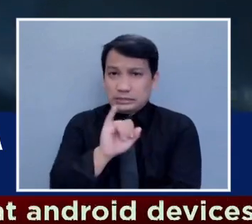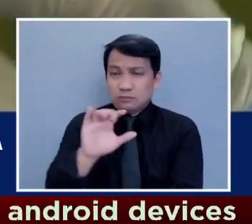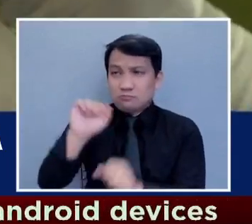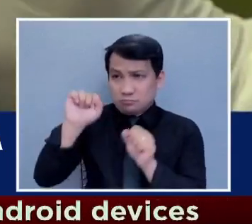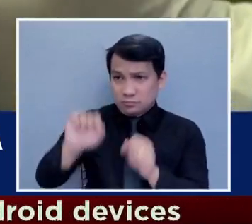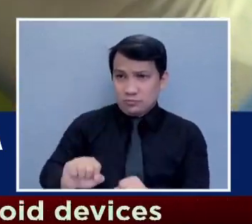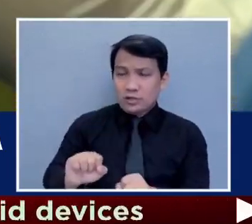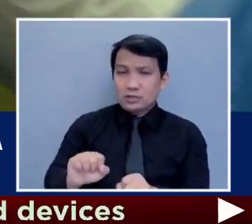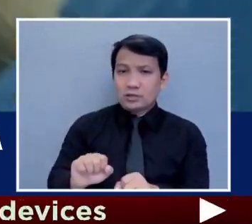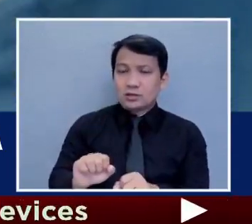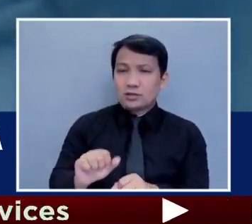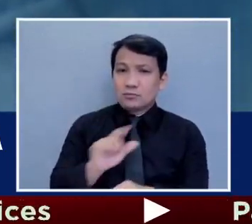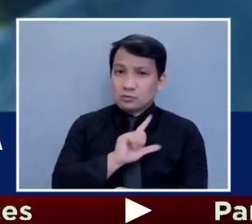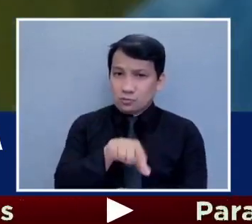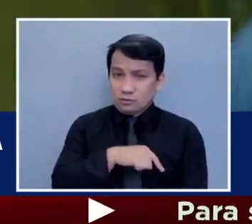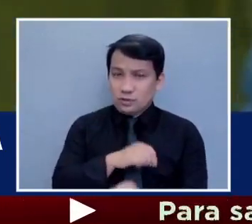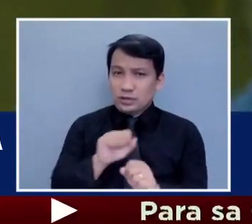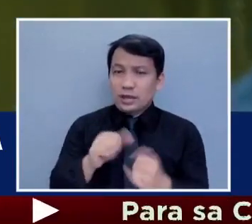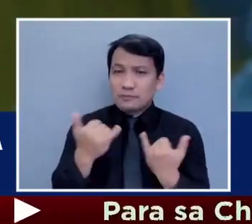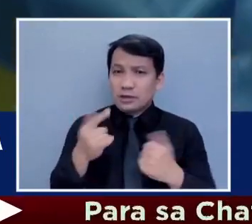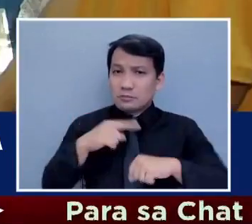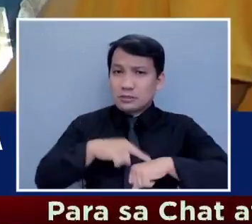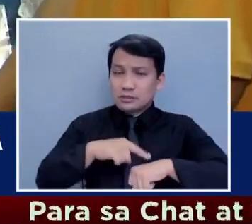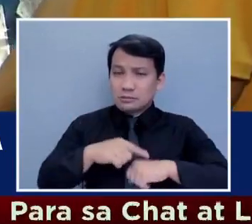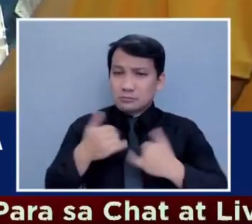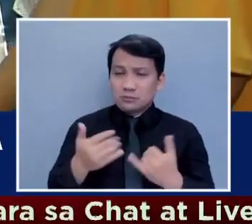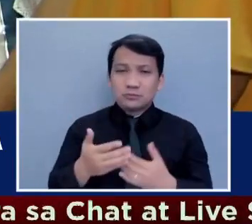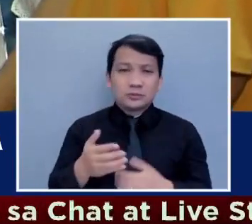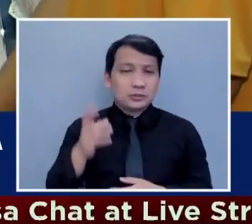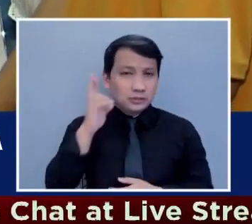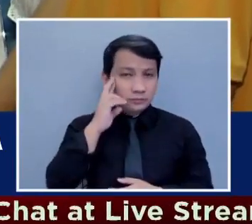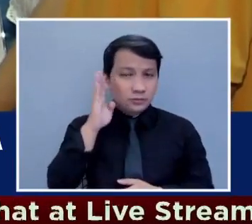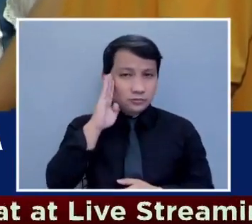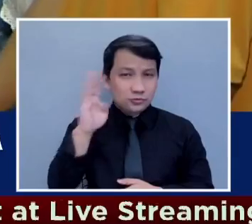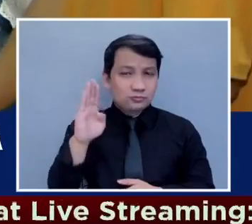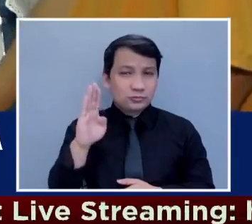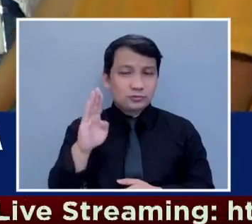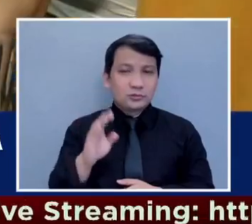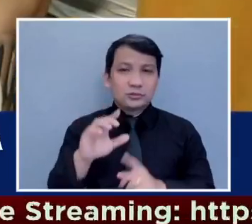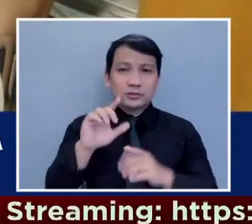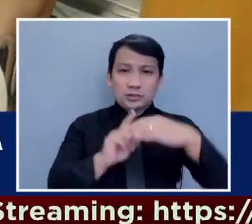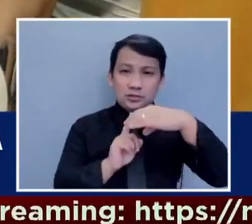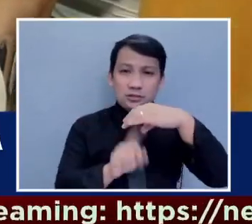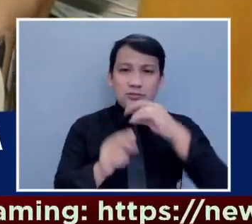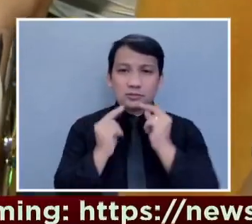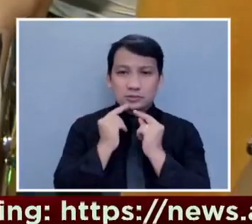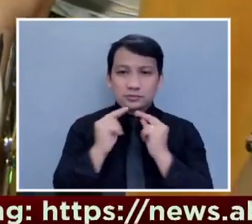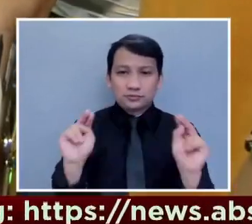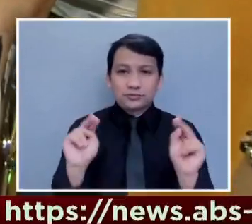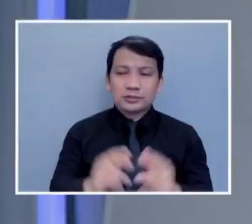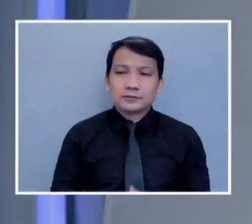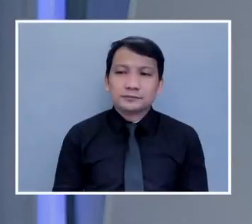at napapanahon na. Rafael Bosano, ABS-CBN News.